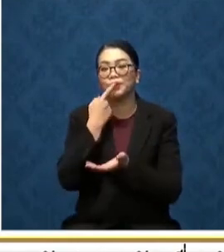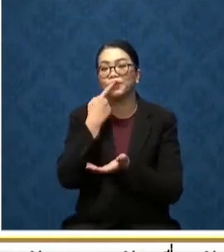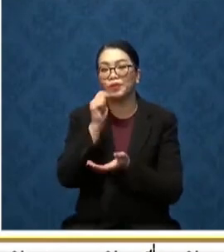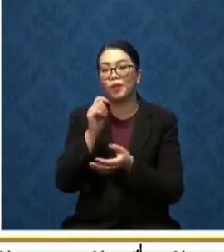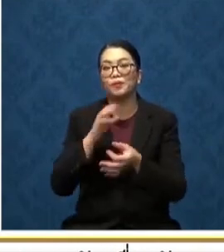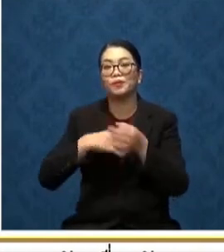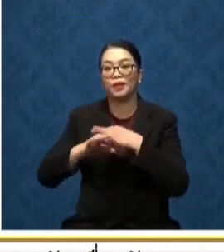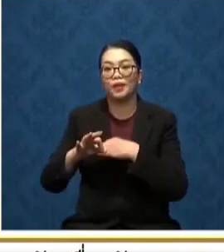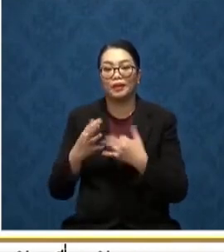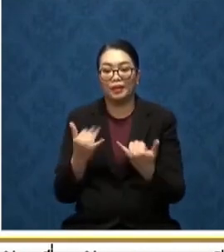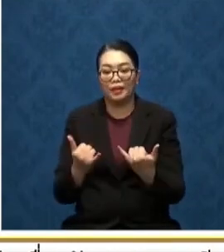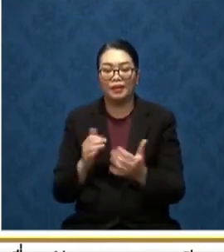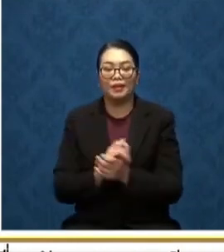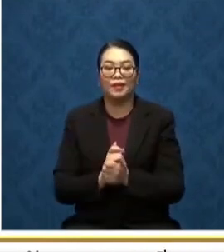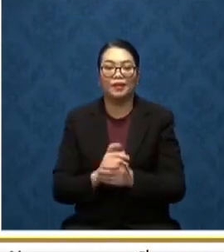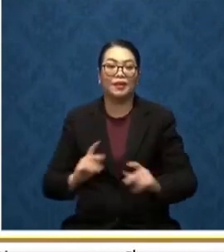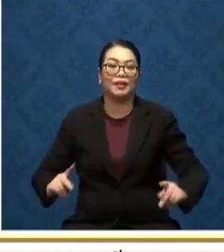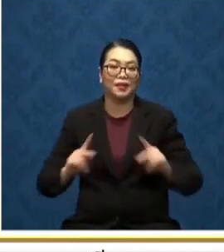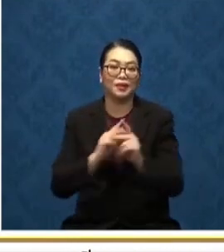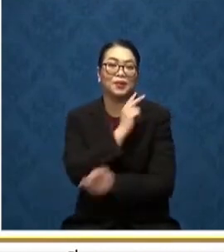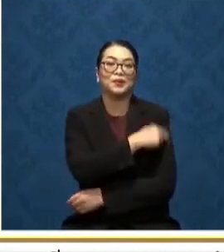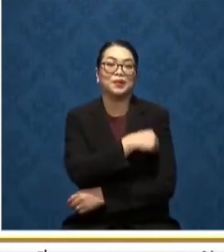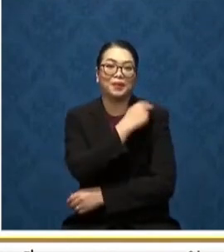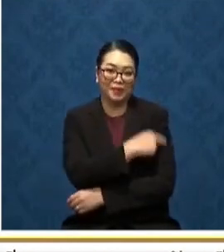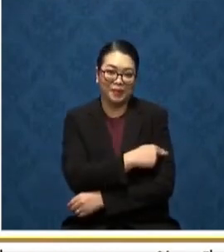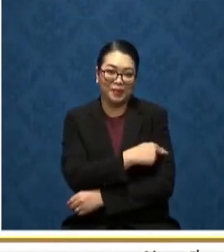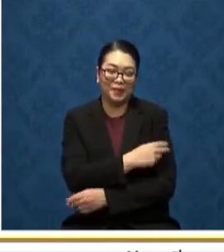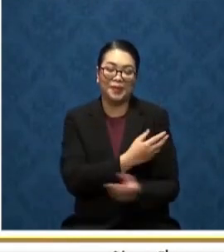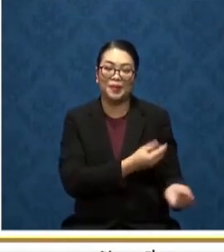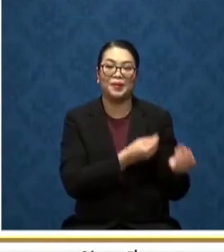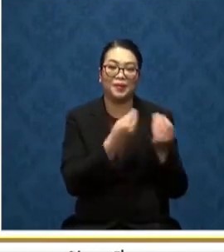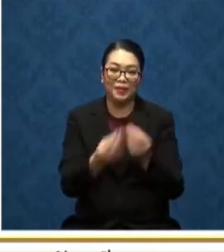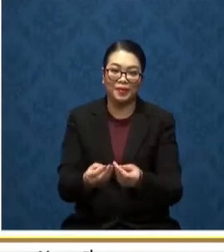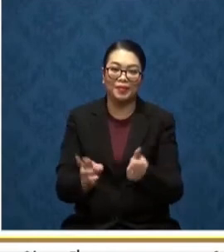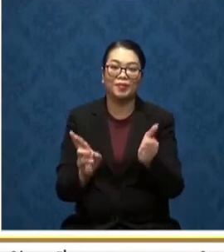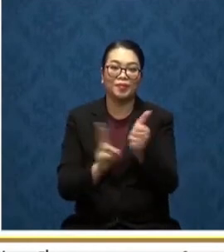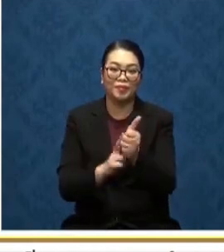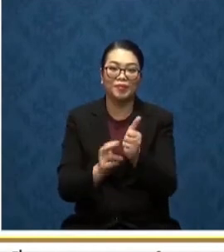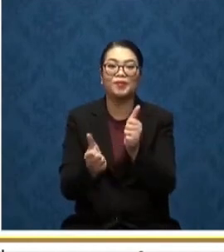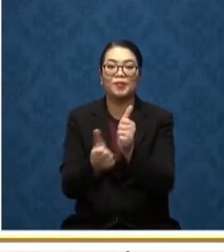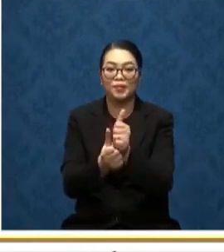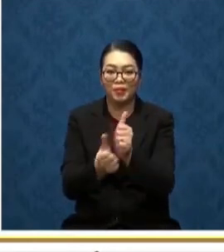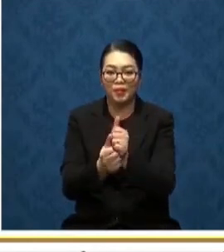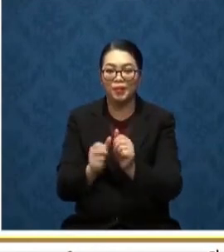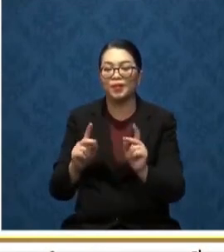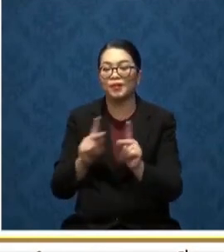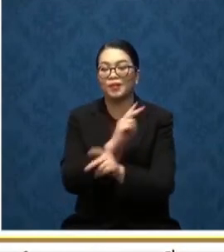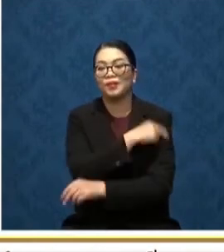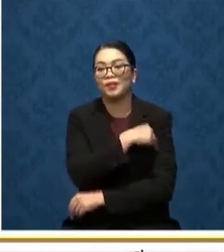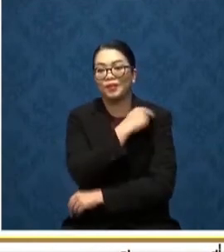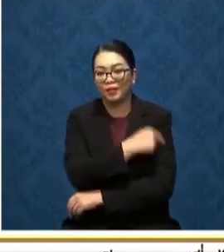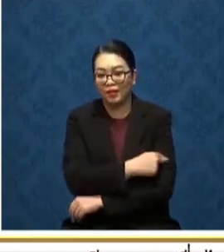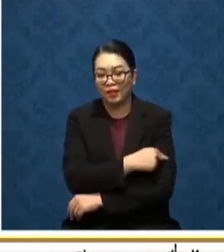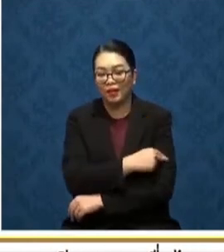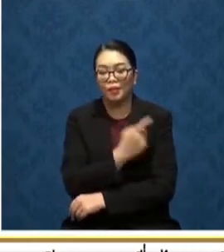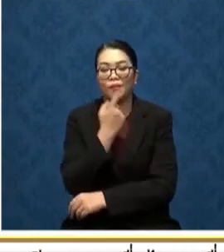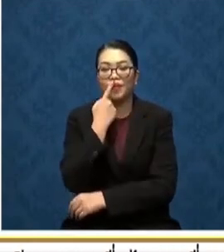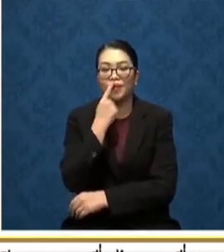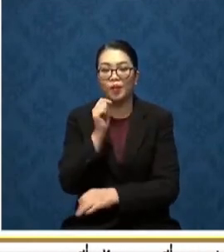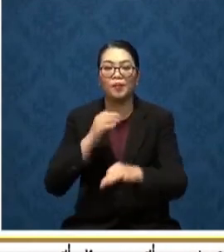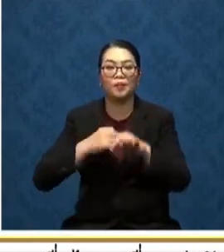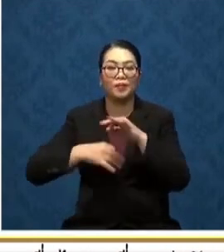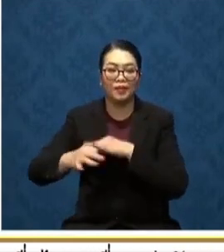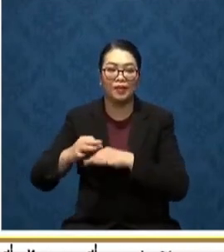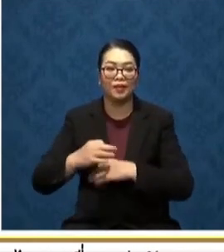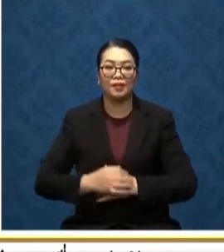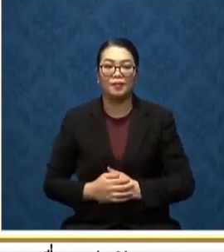นในการนี้รำตีว่าการกระส่วงสารสุขได้มอบหมายใหรำตีช่วยวาการกส่วงสารสุขในสาติพิธุดีชัพเป็ผู้ตอบแ